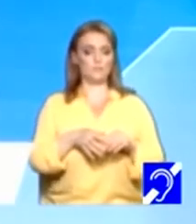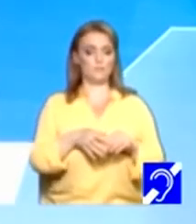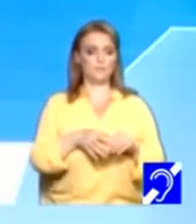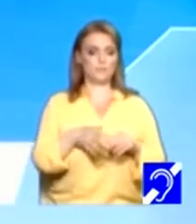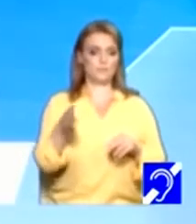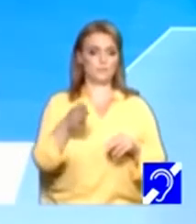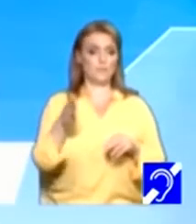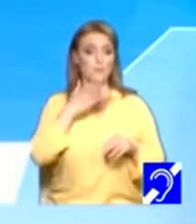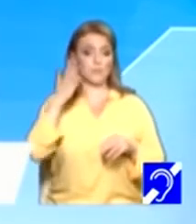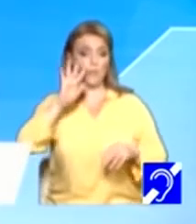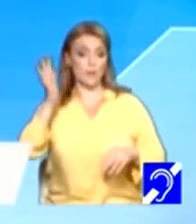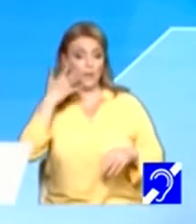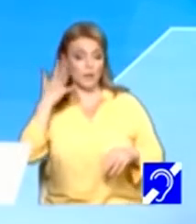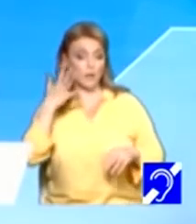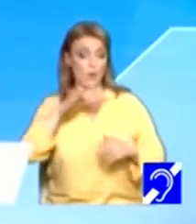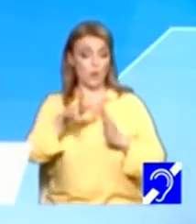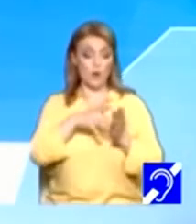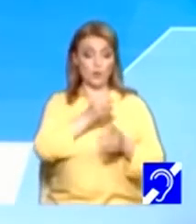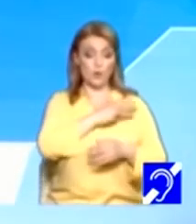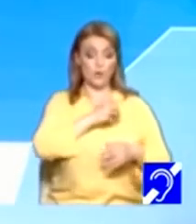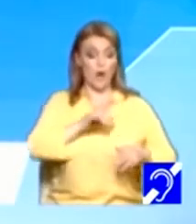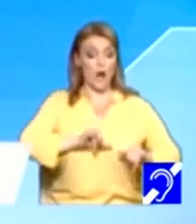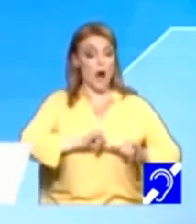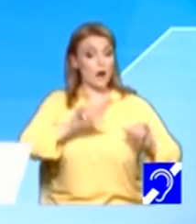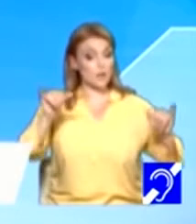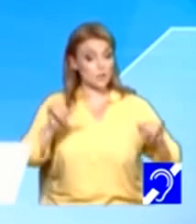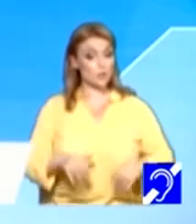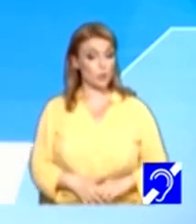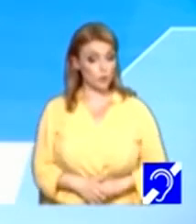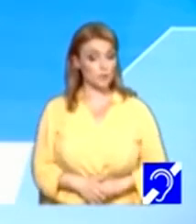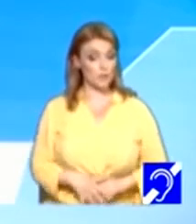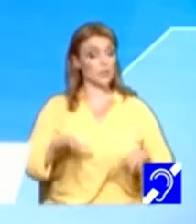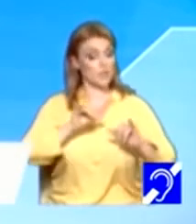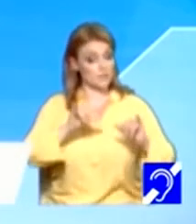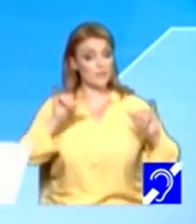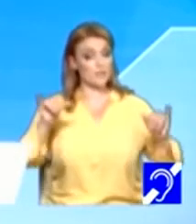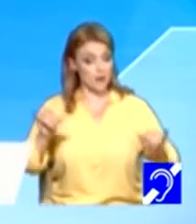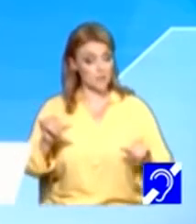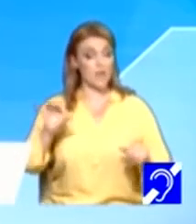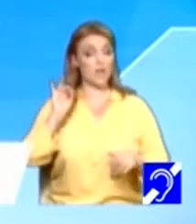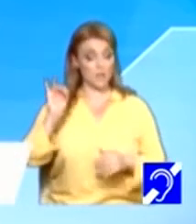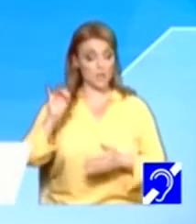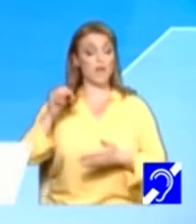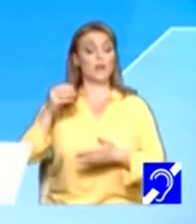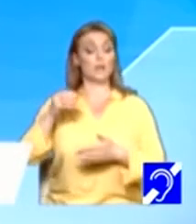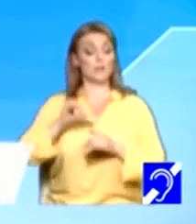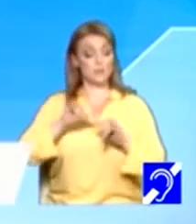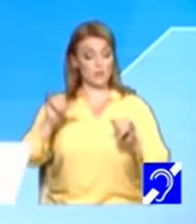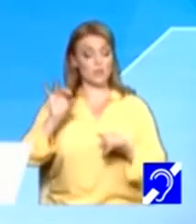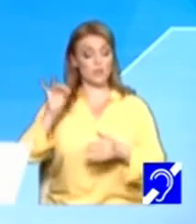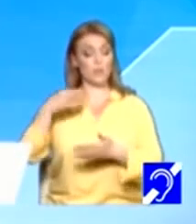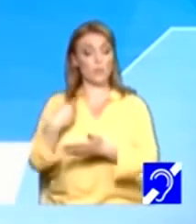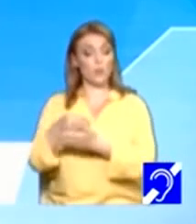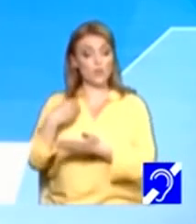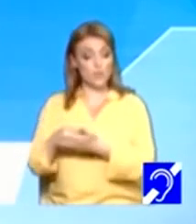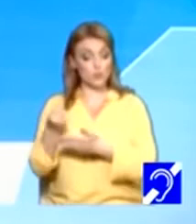în ultimii 5 ani a crescut de la 14 milioane la 56 de milioane. Iată un exemplu concret de